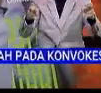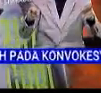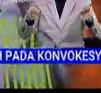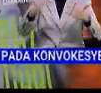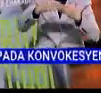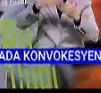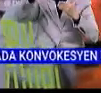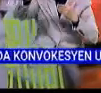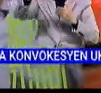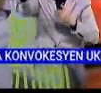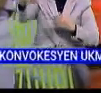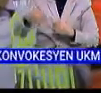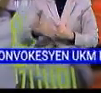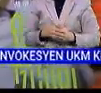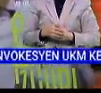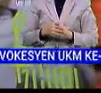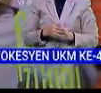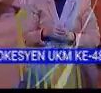lagi.